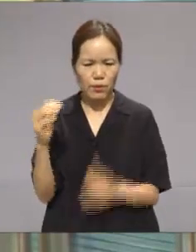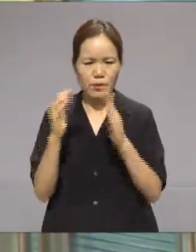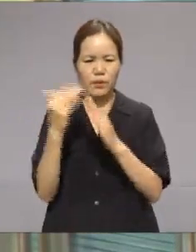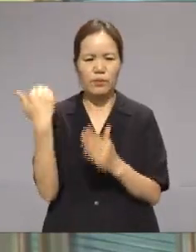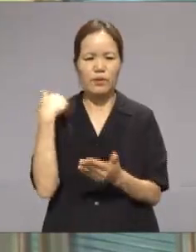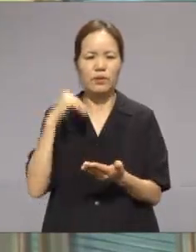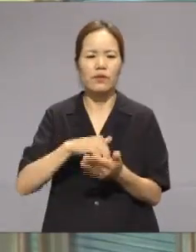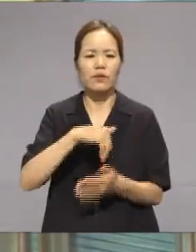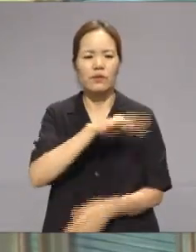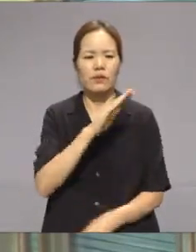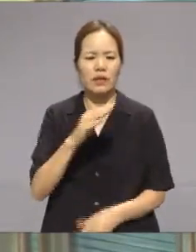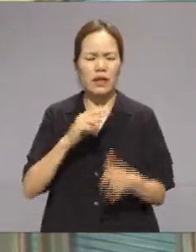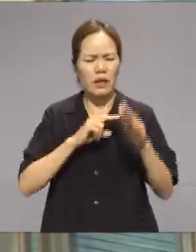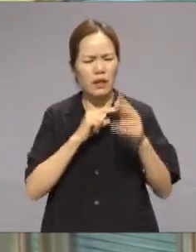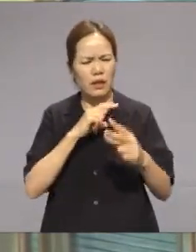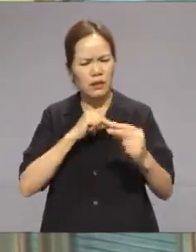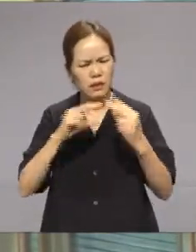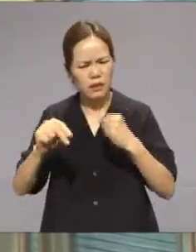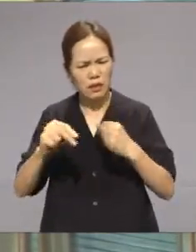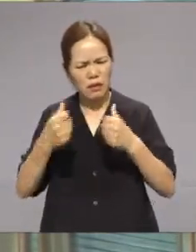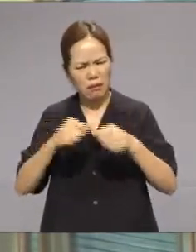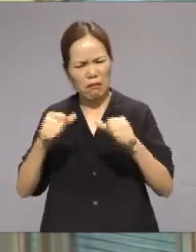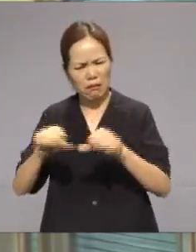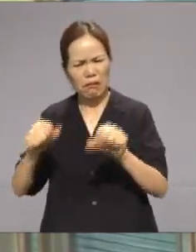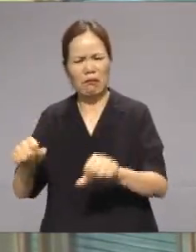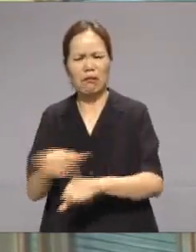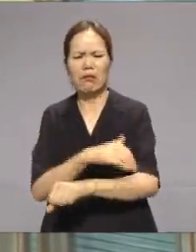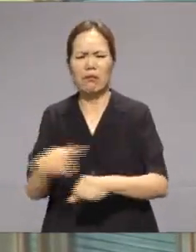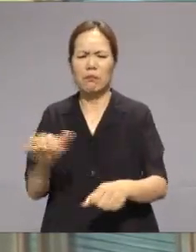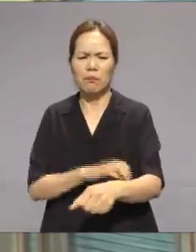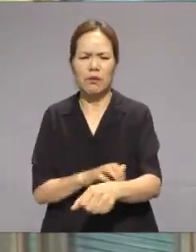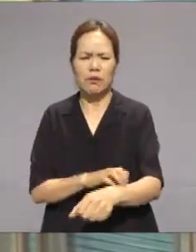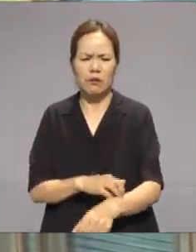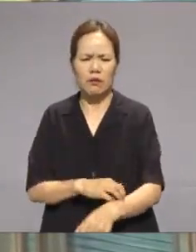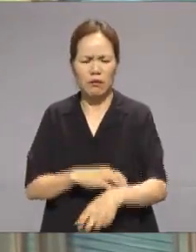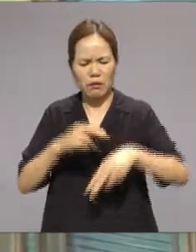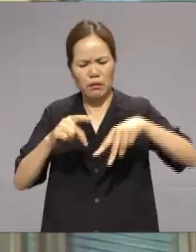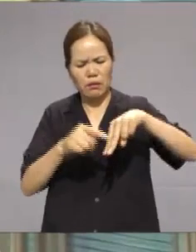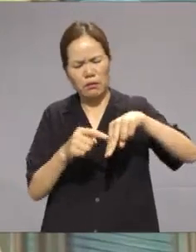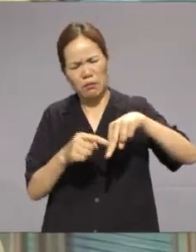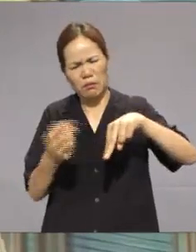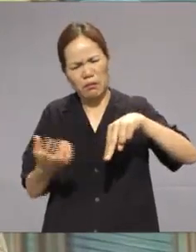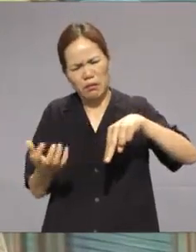나가지고 다니기가 상당히 불편합니다. 무릎도 아프고